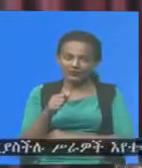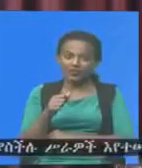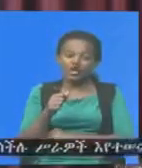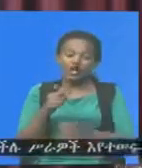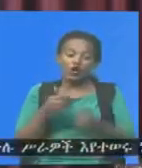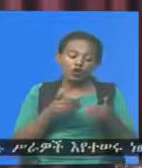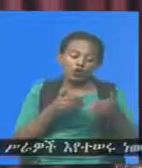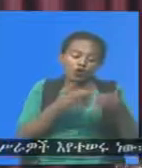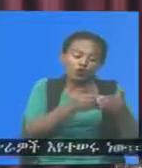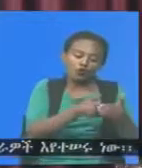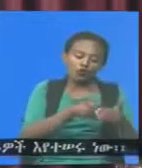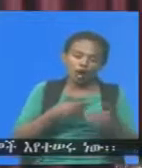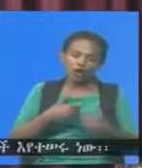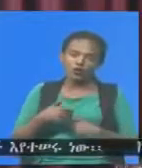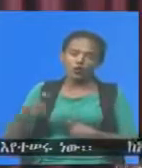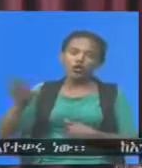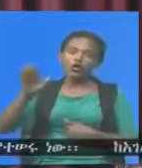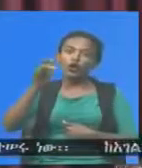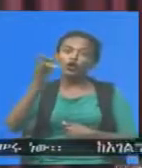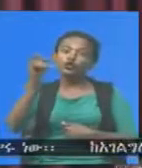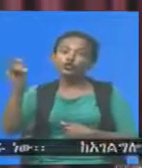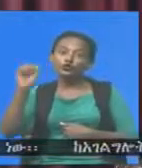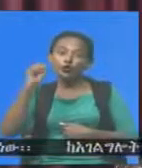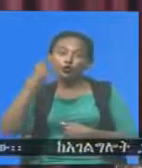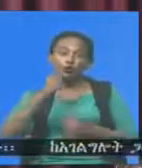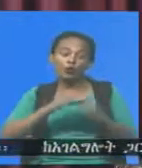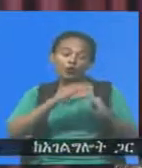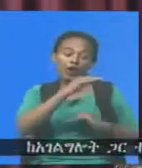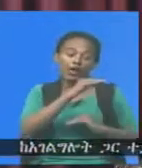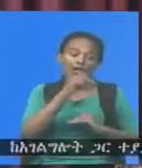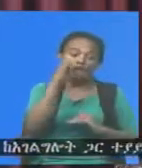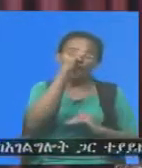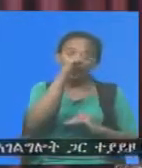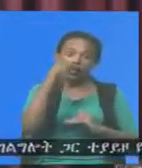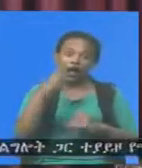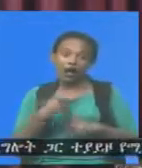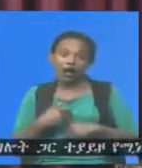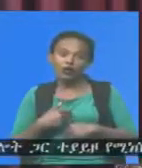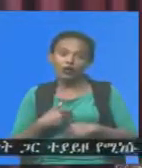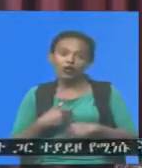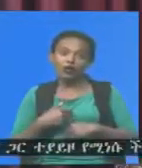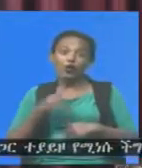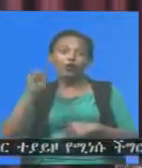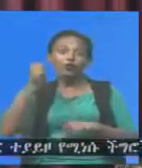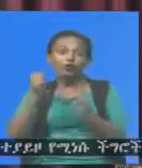እጎኑ ካለው ከጉጂ ዞን ኦሮሞ በላይ ኬንያ ካለው ቦረና ጋር ይገናኛል።